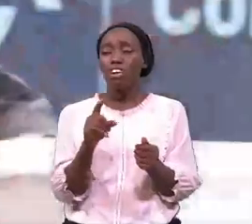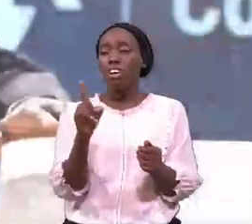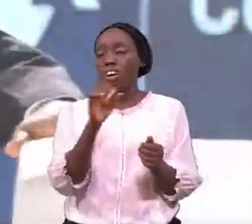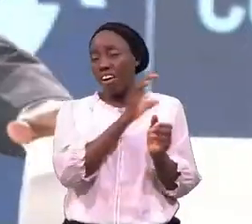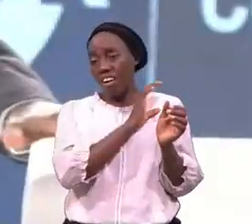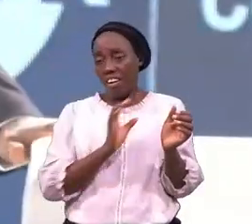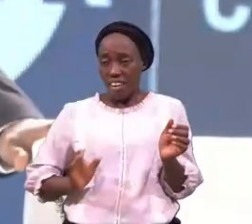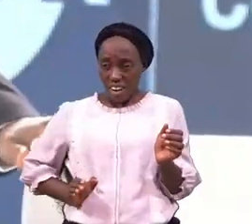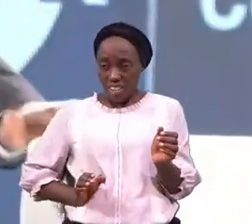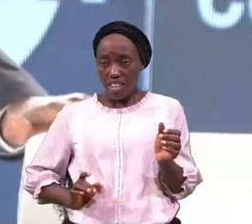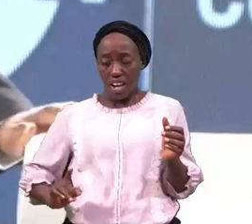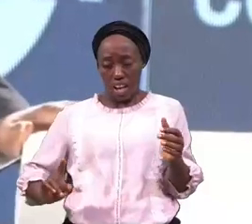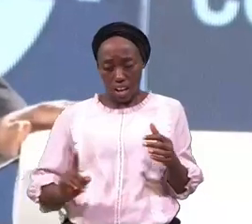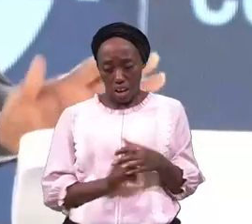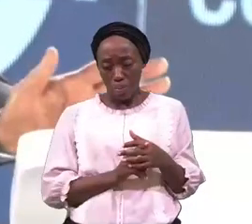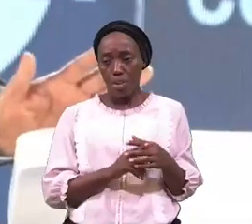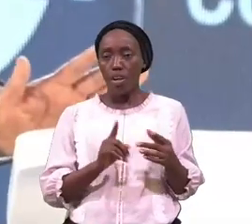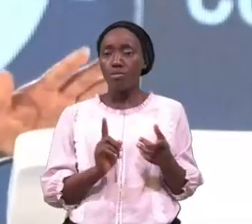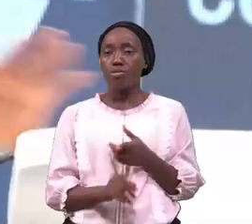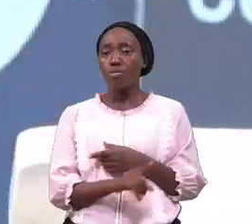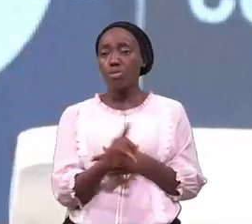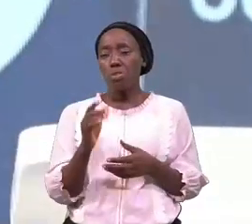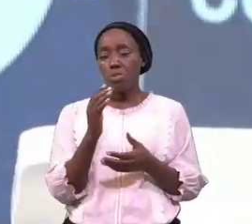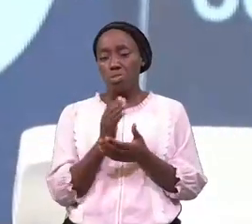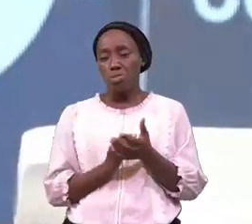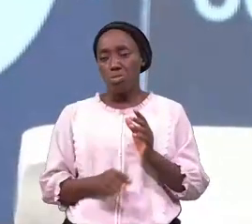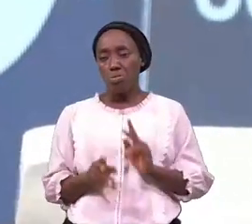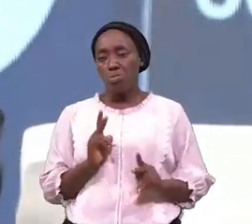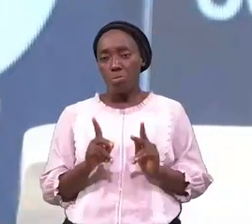Et de celles pour lesquelles je t'apparaîtrai.